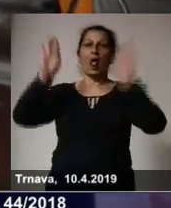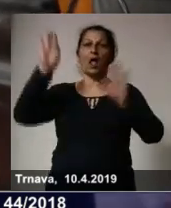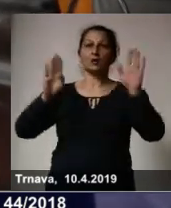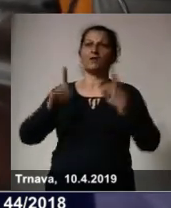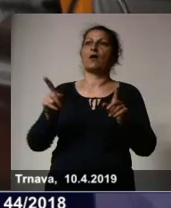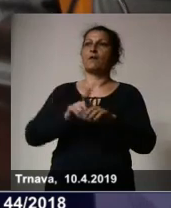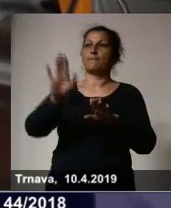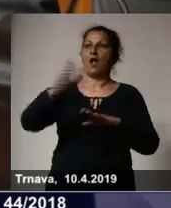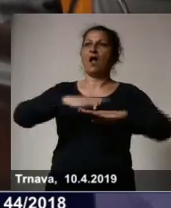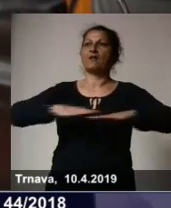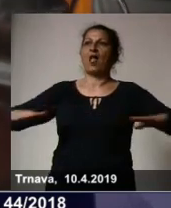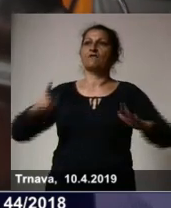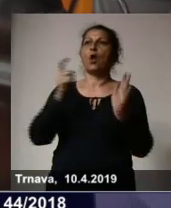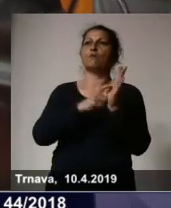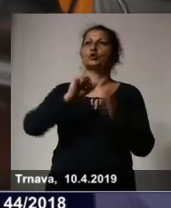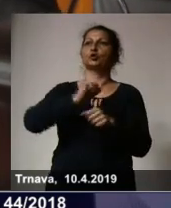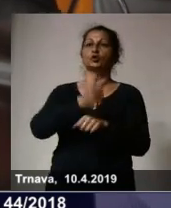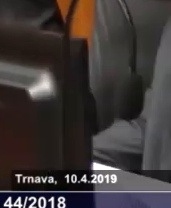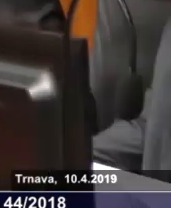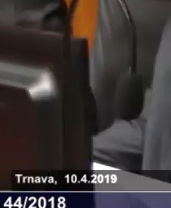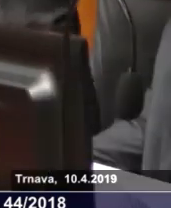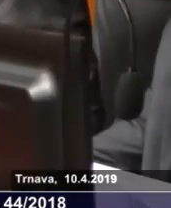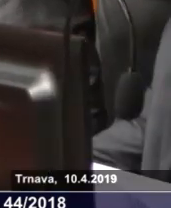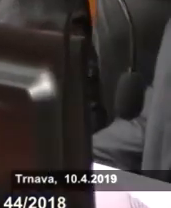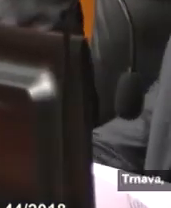do lavíc, pre bod číslo 3. Nech sa páči.